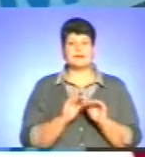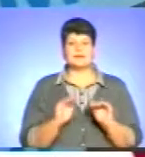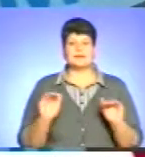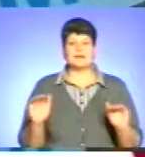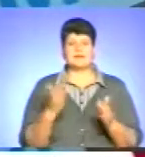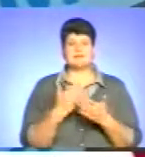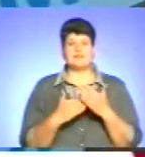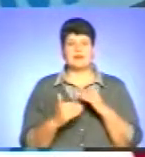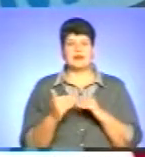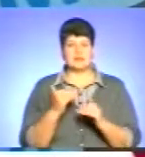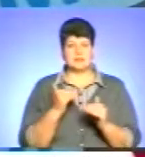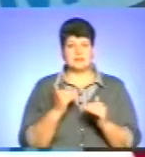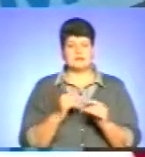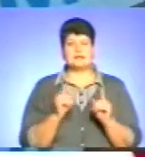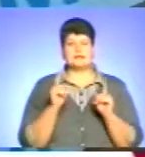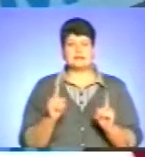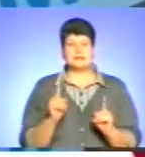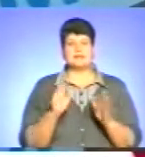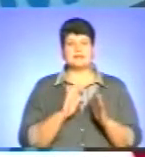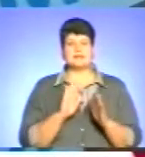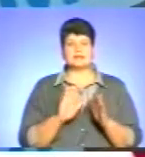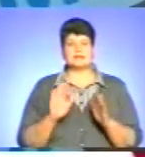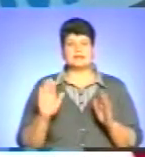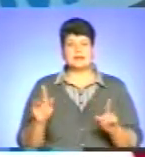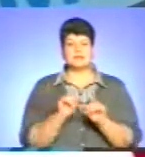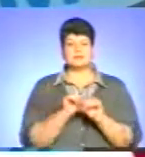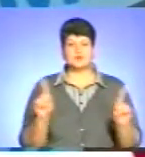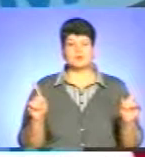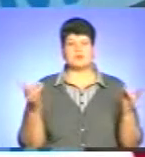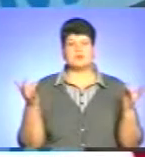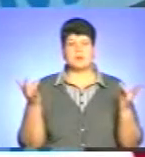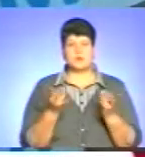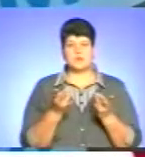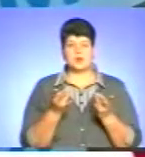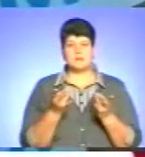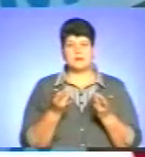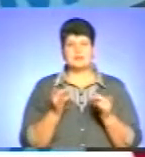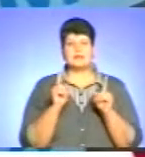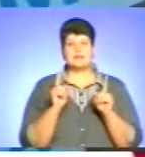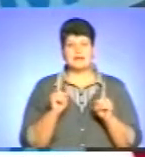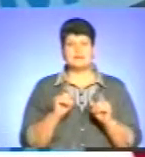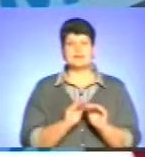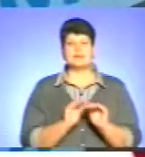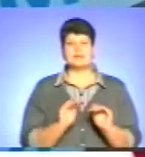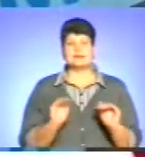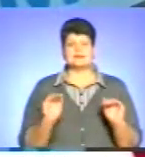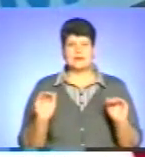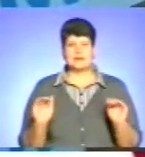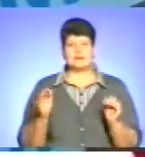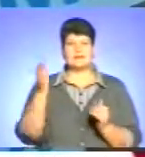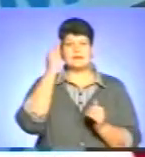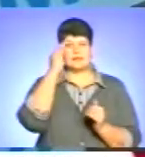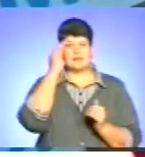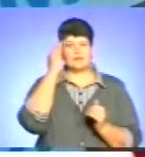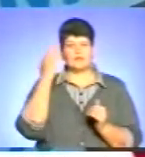дітей-інвалідів, а навіть дітей з особливими потребами, і навіть дітей з